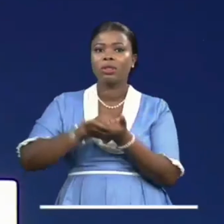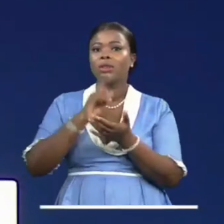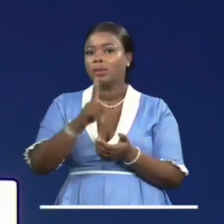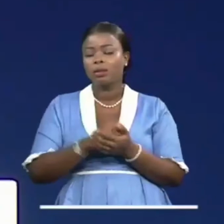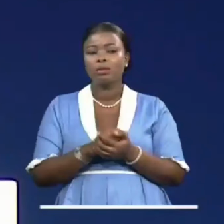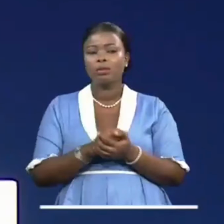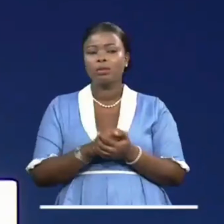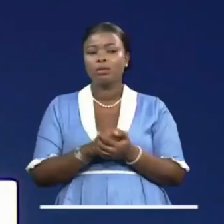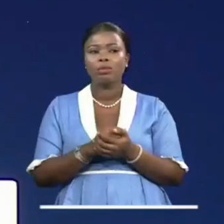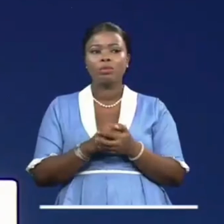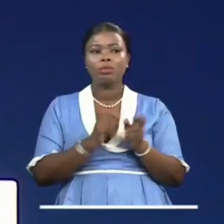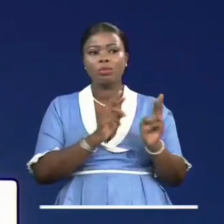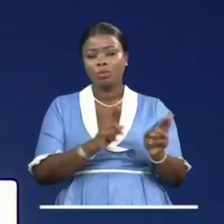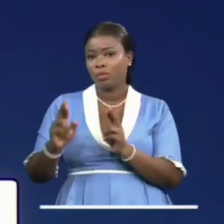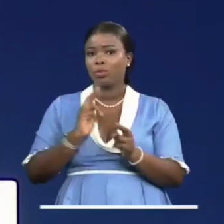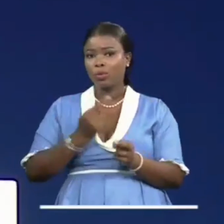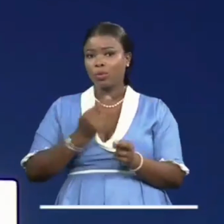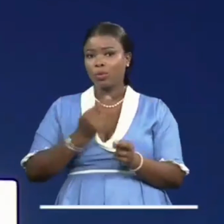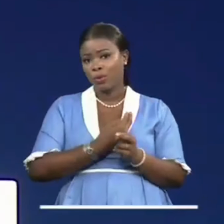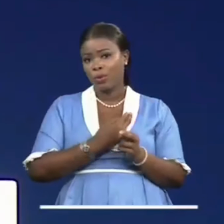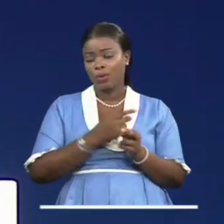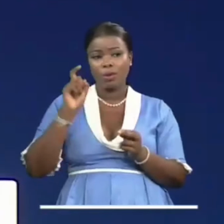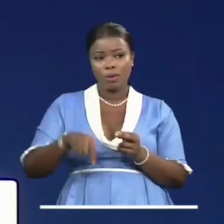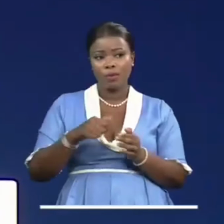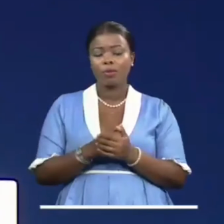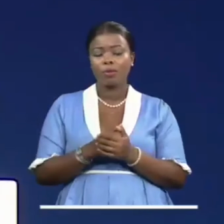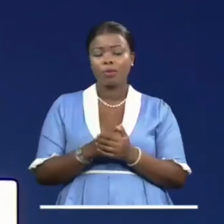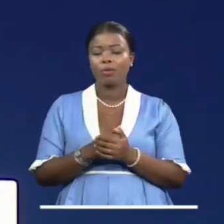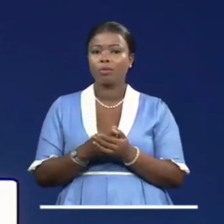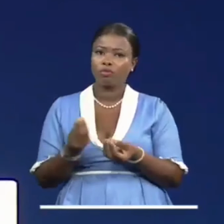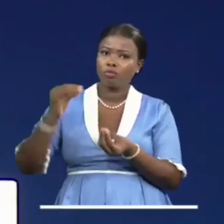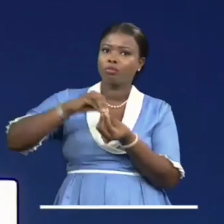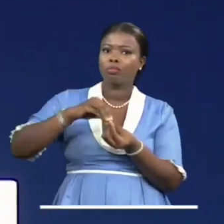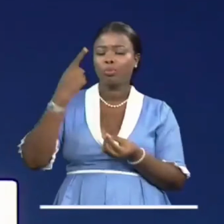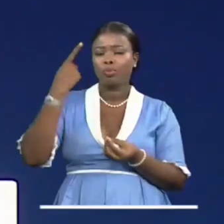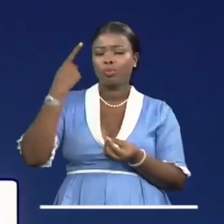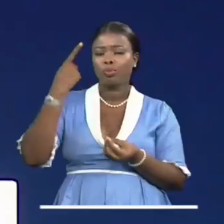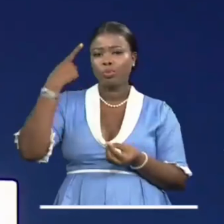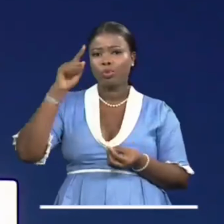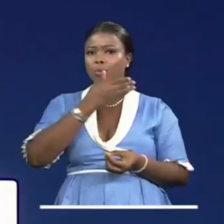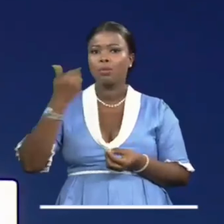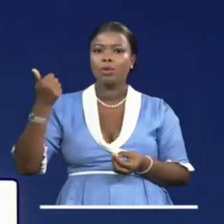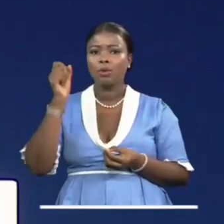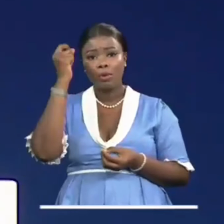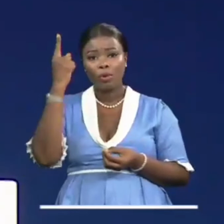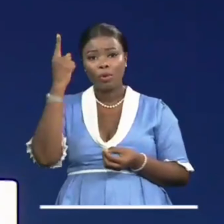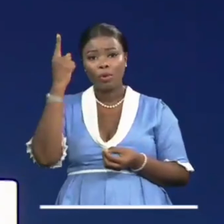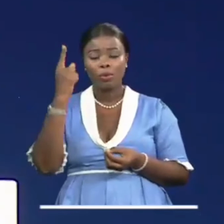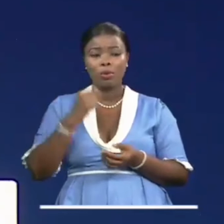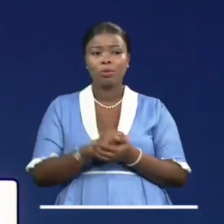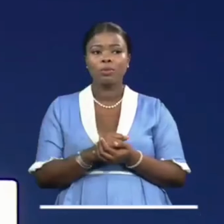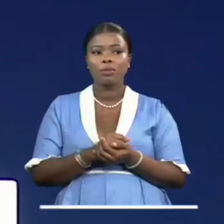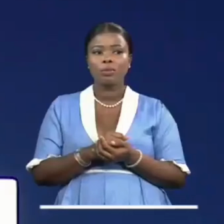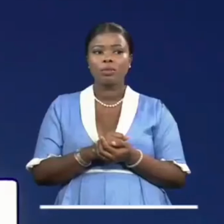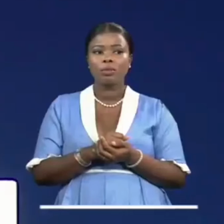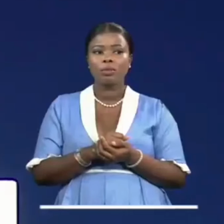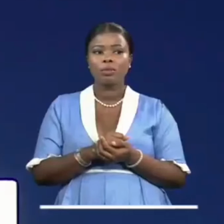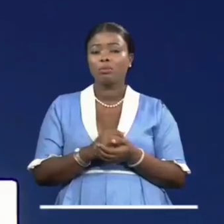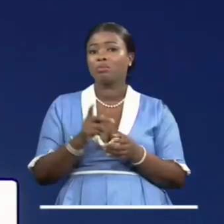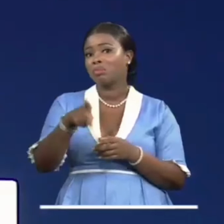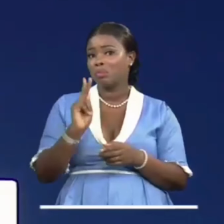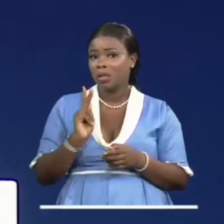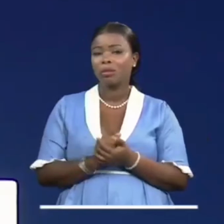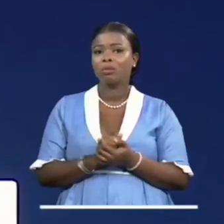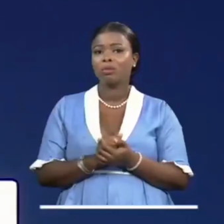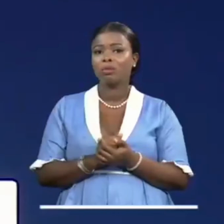ressources aliétiques nous devons évaluer le potentiel de nos s ressources pour mieux comprendre quelle valeur on doit donner à une licence de pêche nous devons évaluer